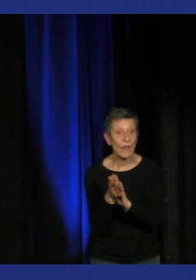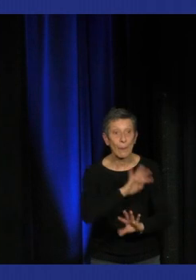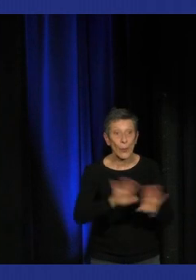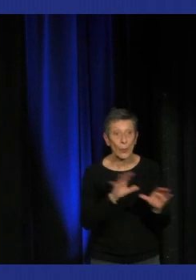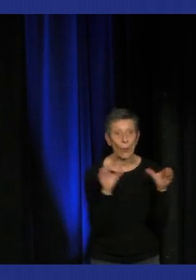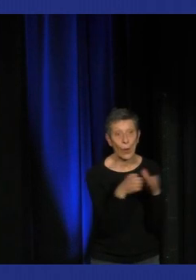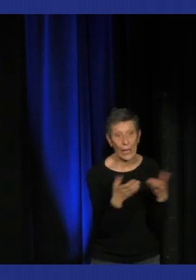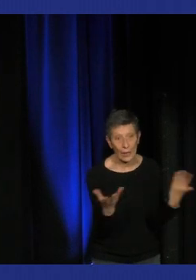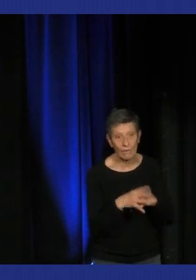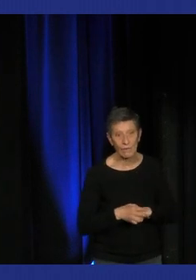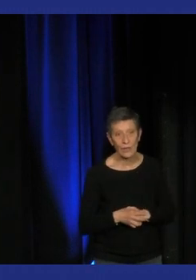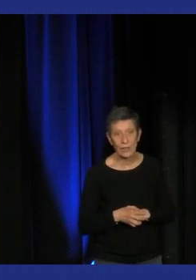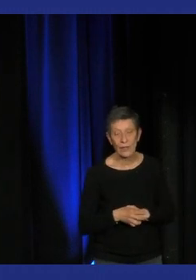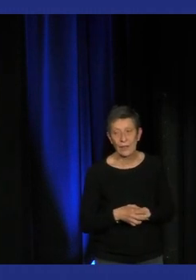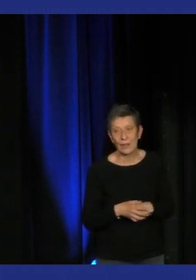par la collectivité.